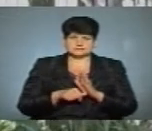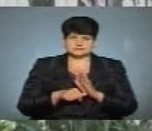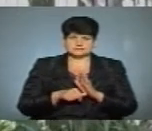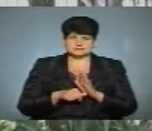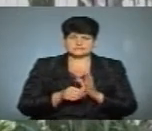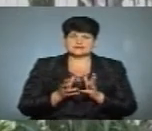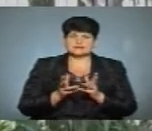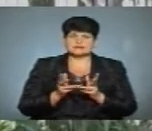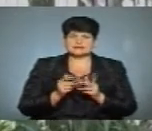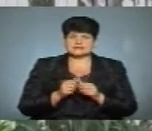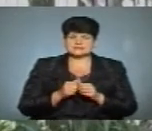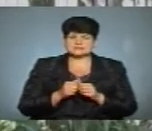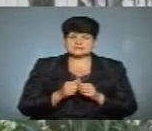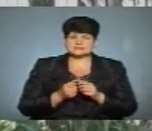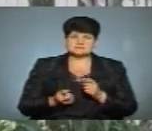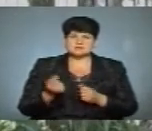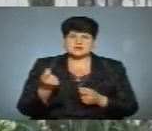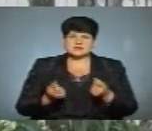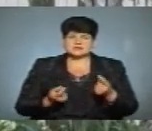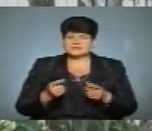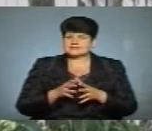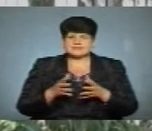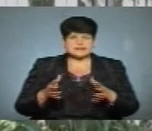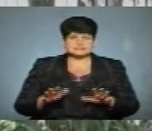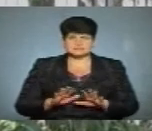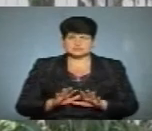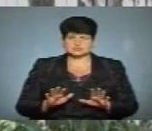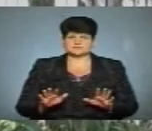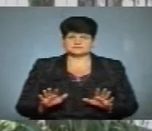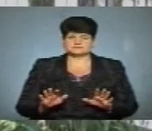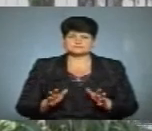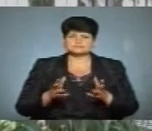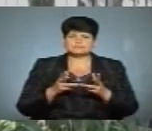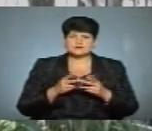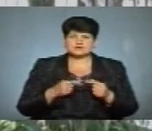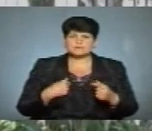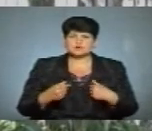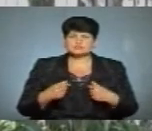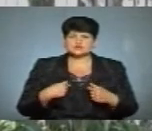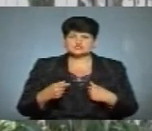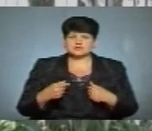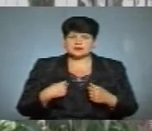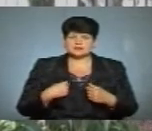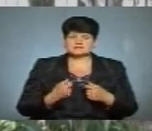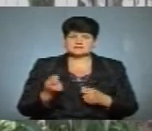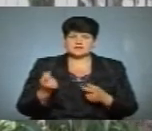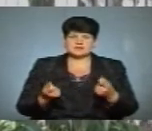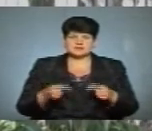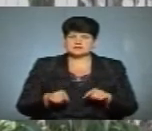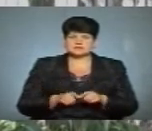2,6%. Кількість спалахів не збільшилася, і кількість постраждалих в спалахах так само